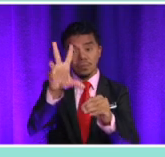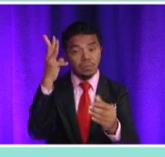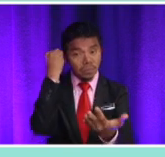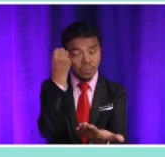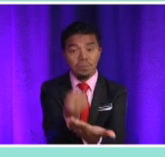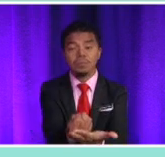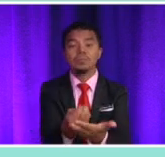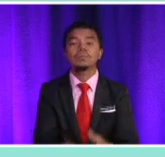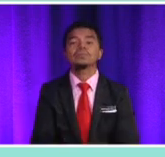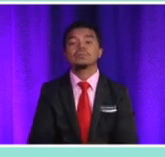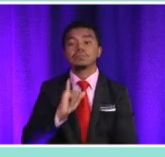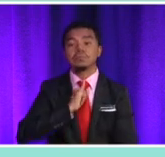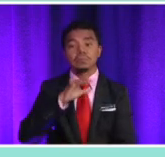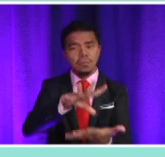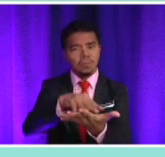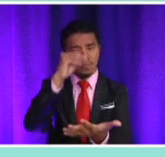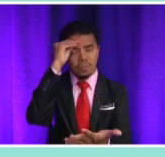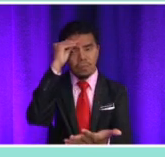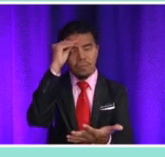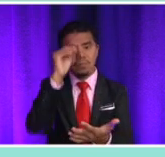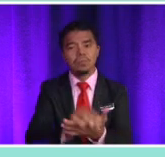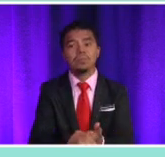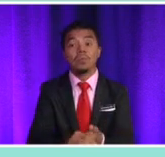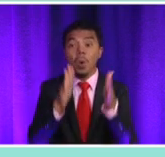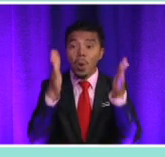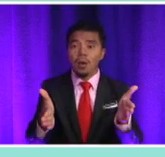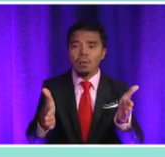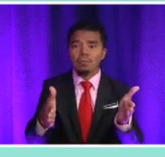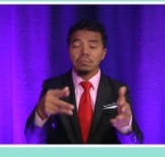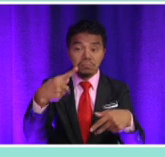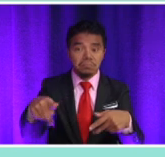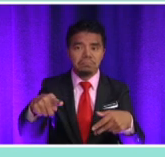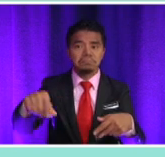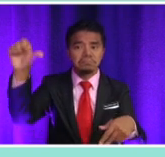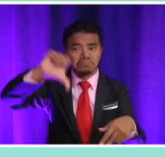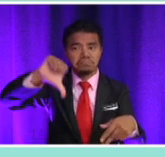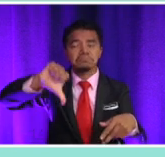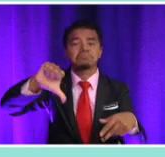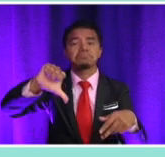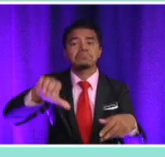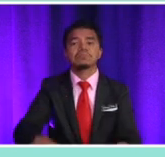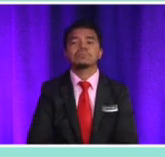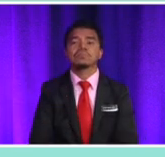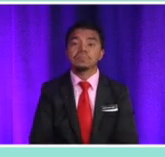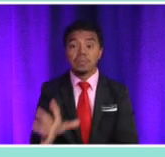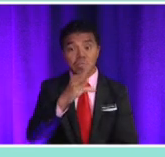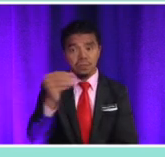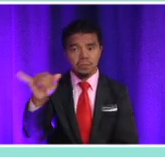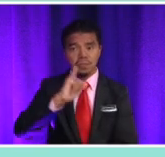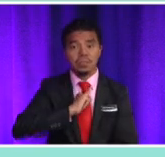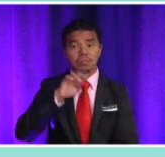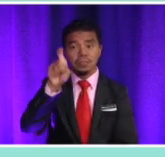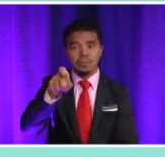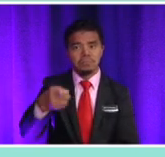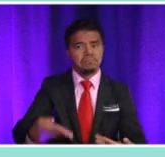Saya belajar dengan orang yang pernah gagal karena gagal itu adalah ittiba saya perlu yakin dan berani dengan tindakan yang